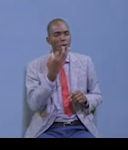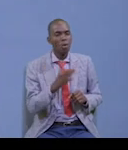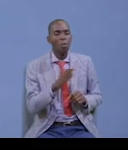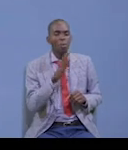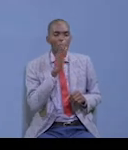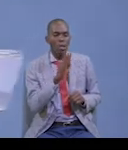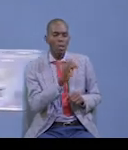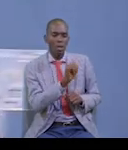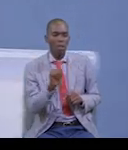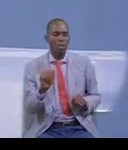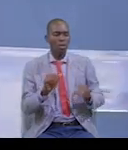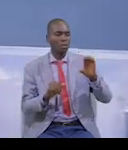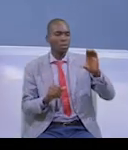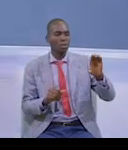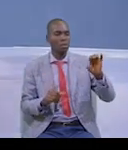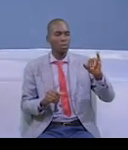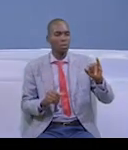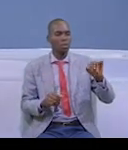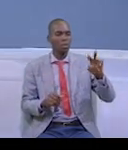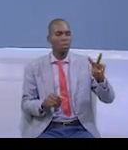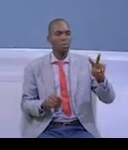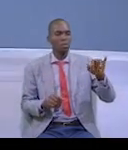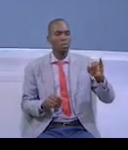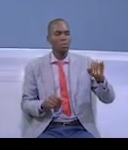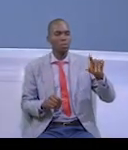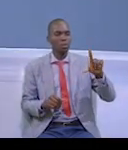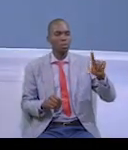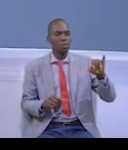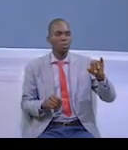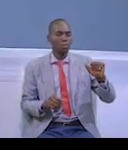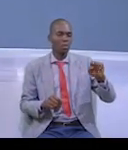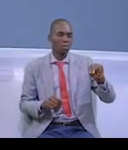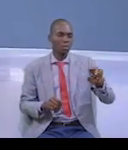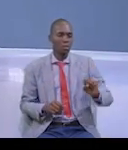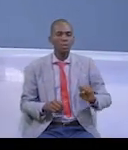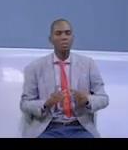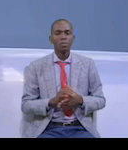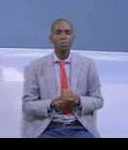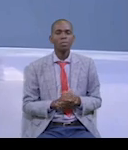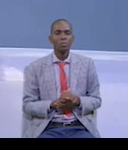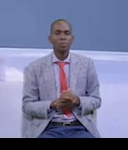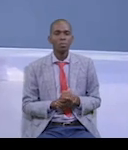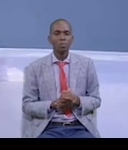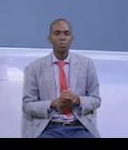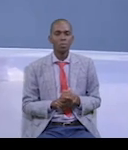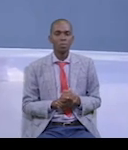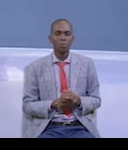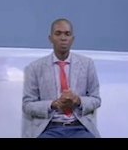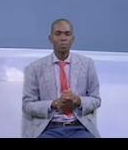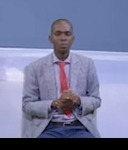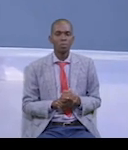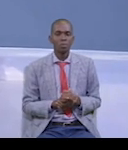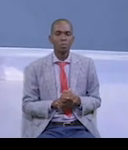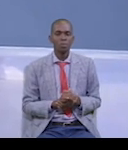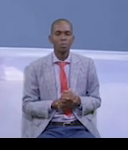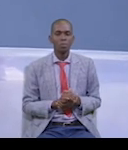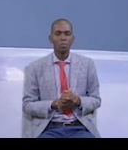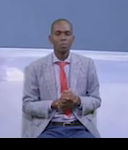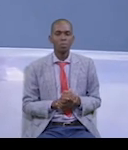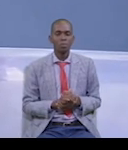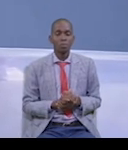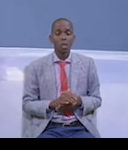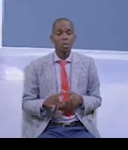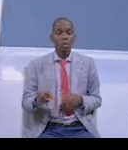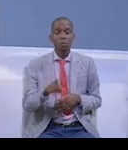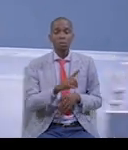సామాజికంగా పౌరుడిగా ఉన్నప్పుడు ఎట్టి మనసునదో అట్టి మనసు నుంచి వారిని షాడో ఫైటింగ్ నేర్పిస్తూ యుద్ధానికి సిద్ధమైన సైనికునిలా తయారు చేస్తారు. They